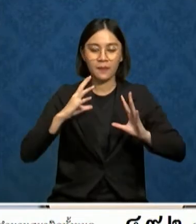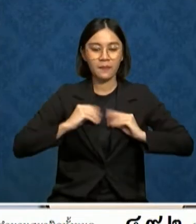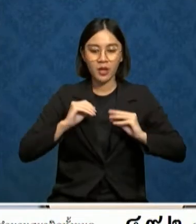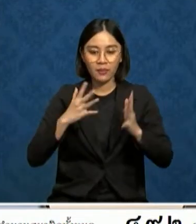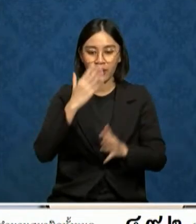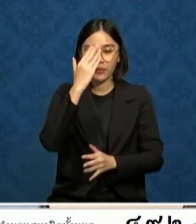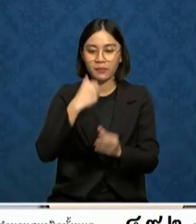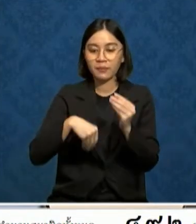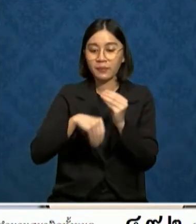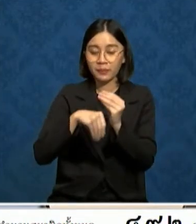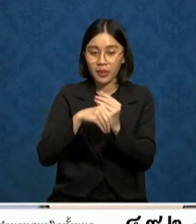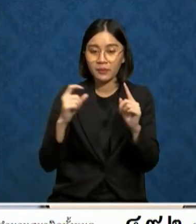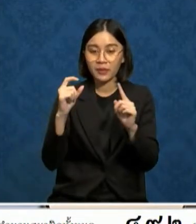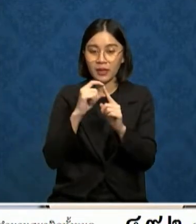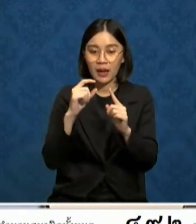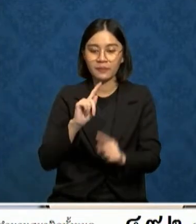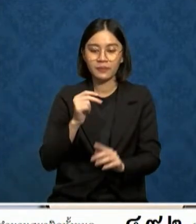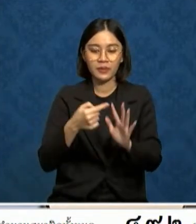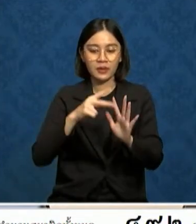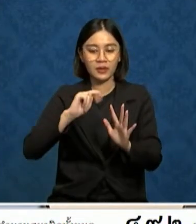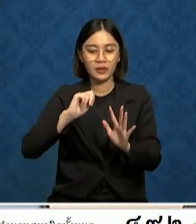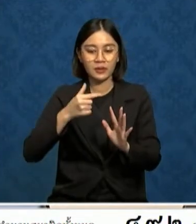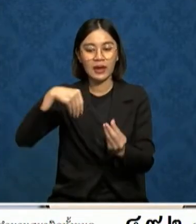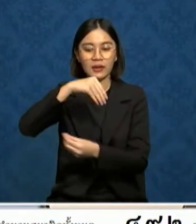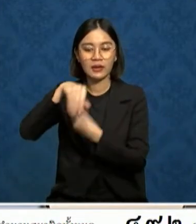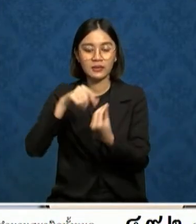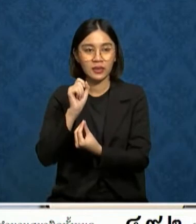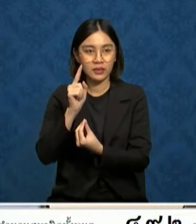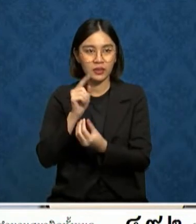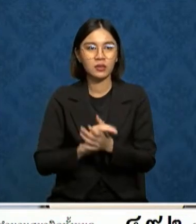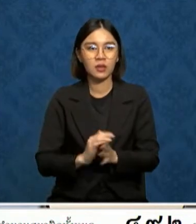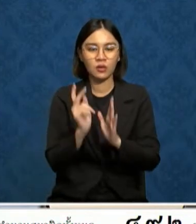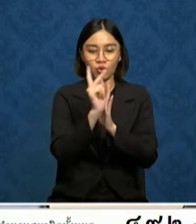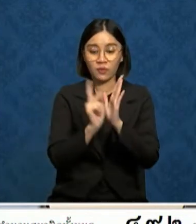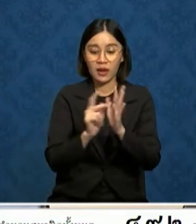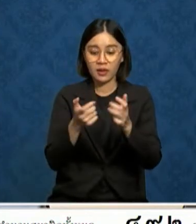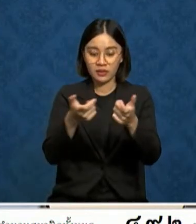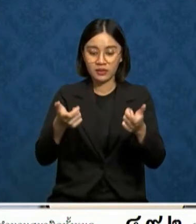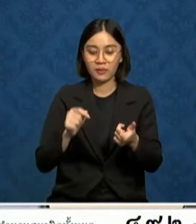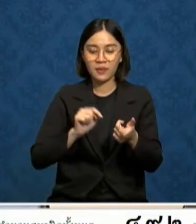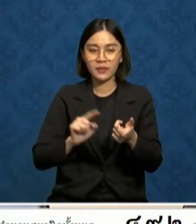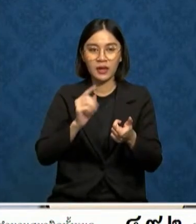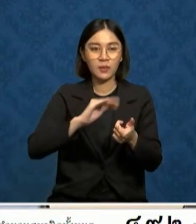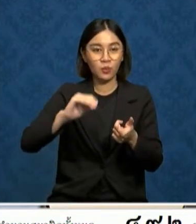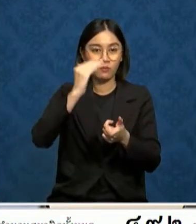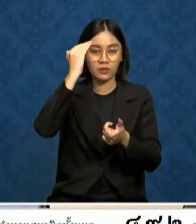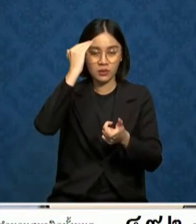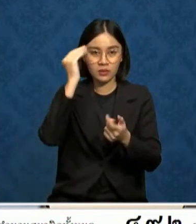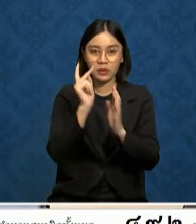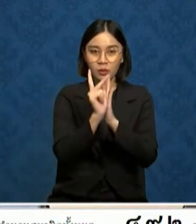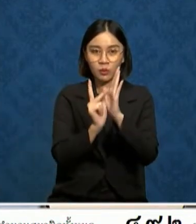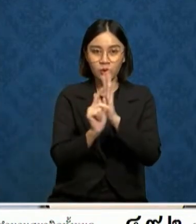องเพิ่มคำว่าทางเศรษฐกิจความจริงกฎหมายฉบับนี้ท่านต้องคงทราบนะครับว่าเป็นกฎหม